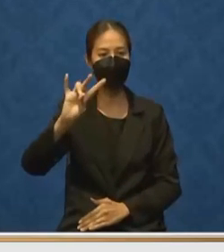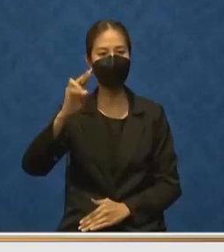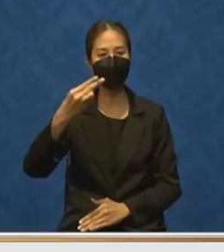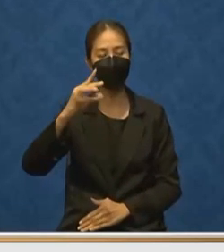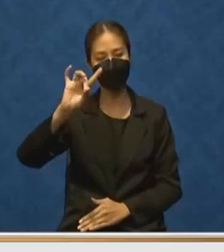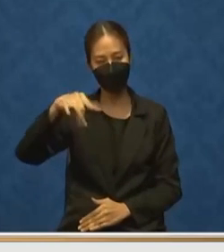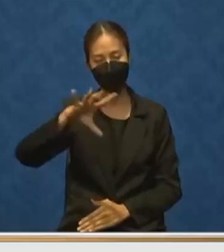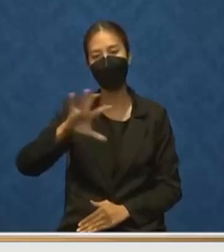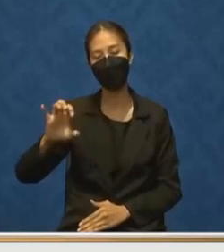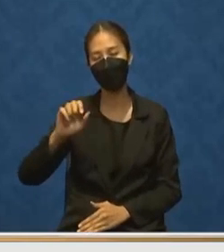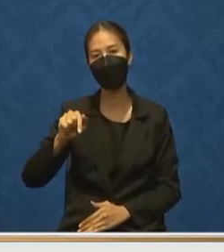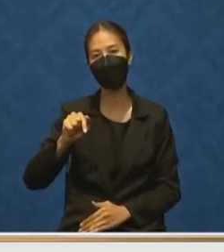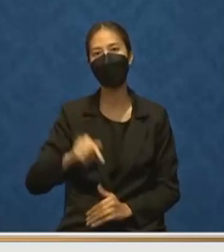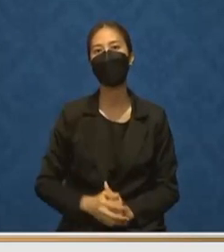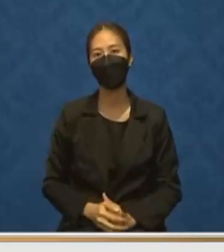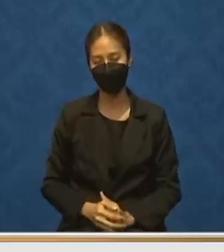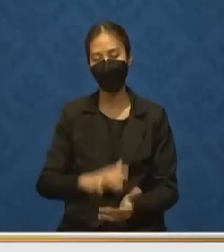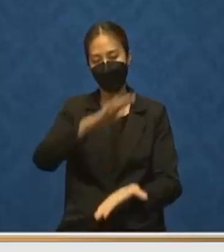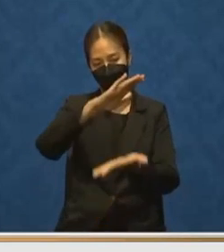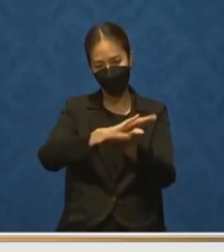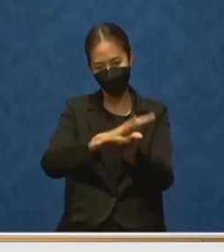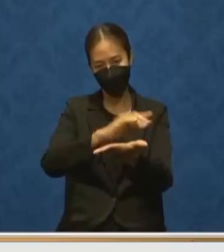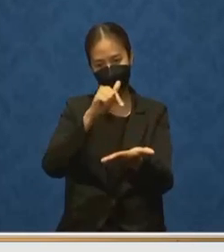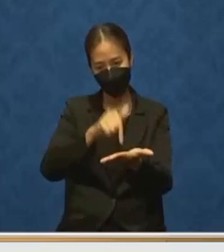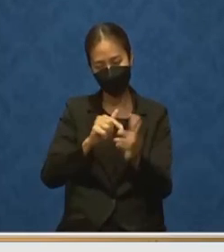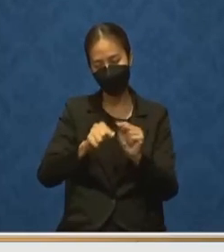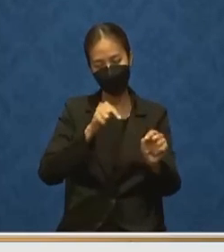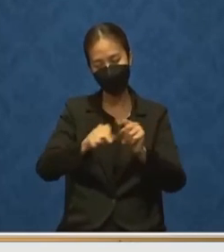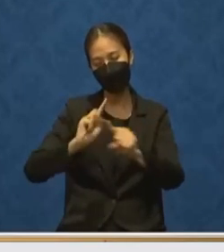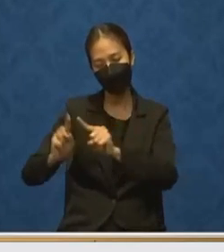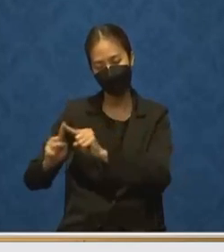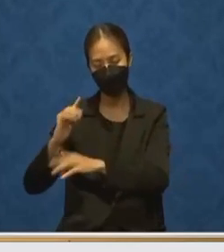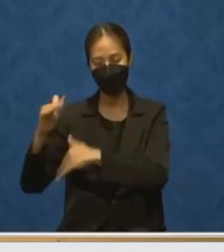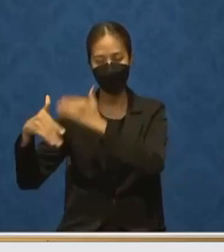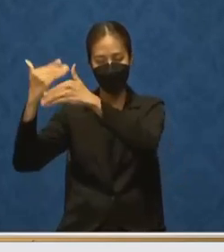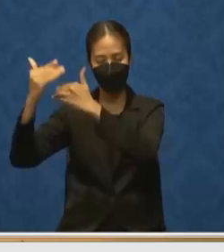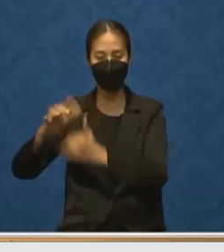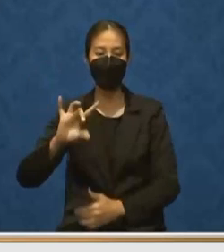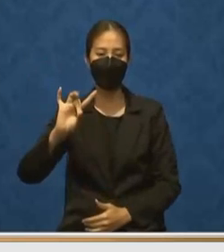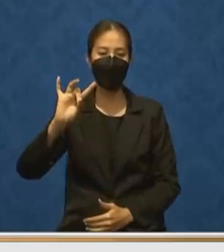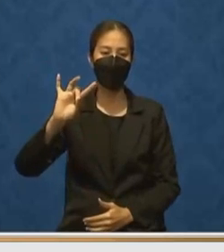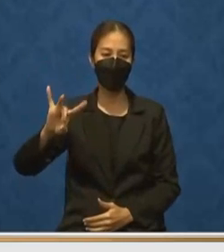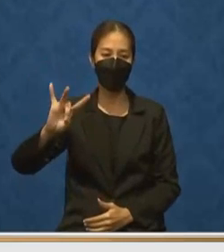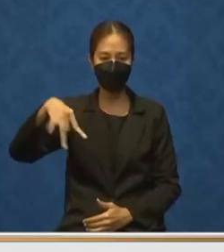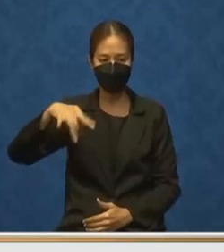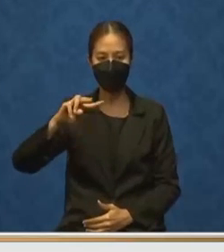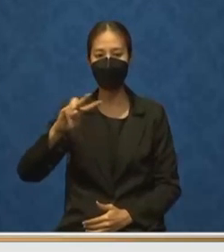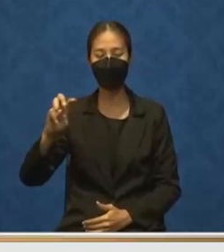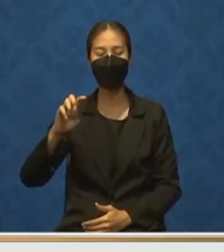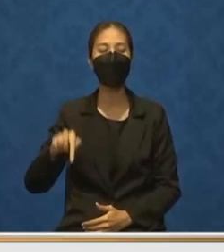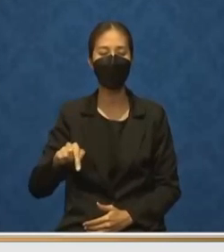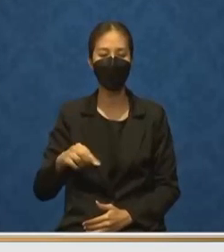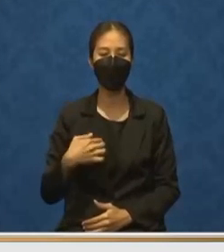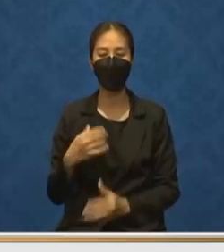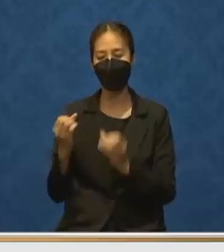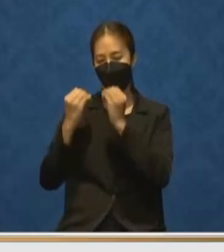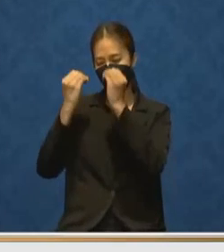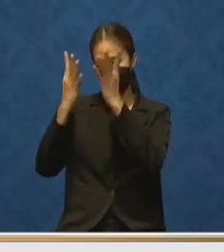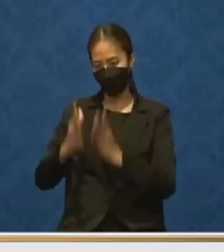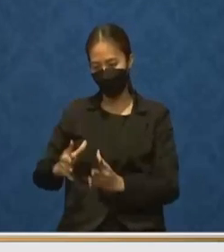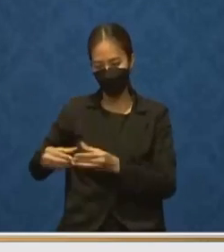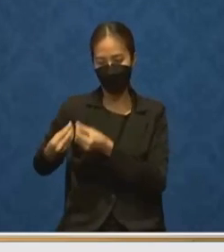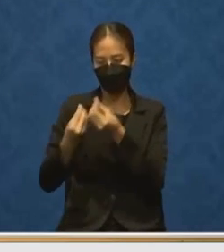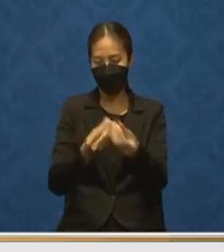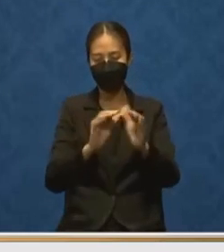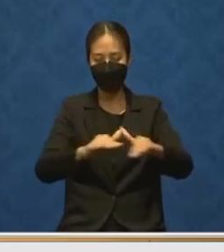678,500 คนพัฒนาโรงเรียนคุณภาพทุกตำบลไม่น้อยกว่า 8,200 โรงเรียนสนับสนุนการคืนครูให้กับนักเรียนทุกกลุ่มเป้าห